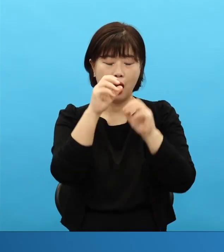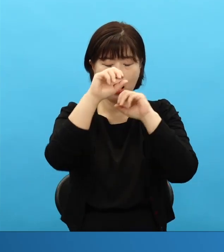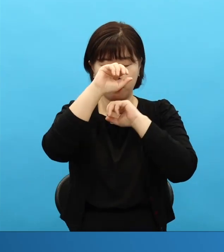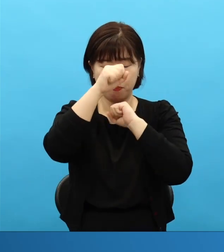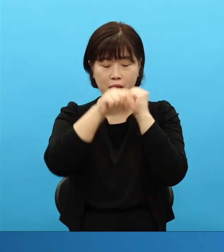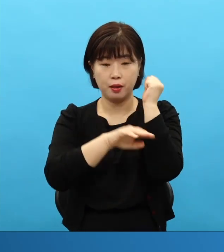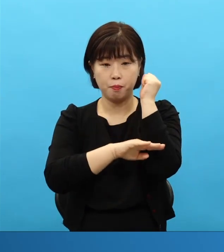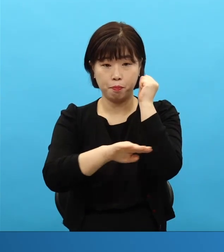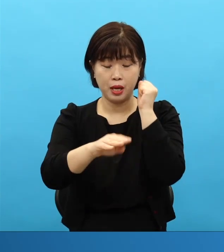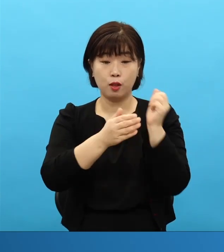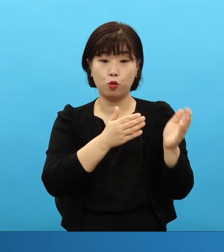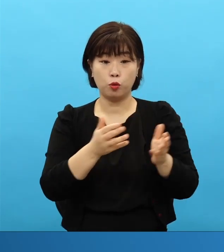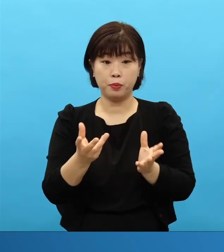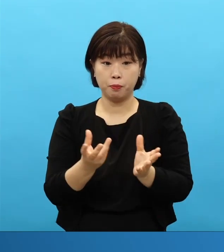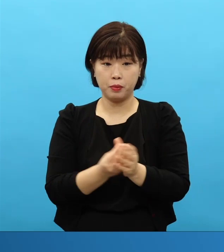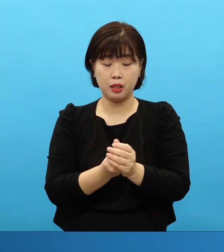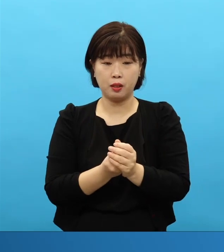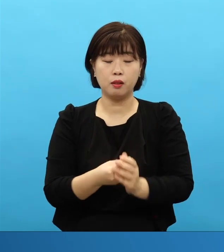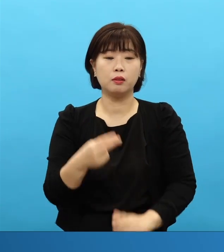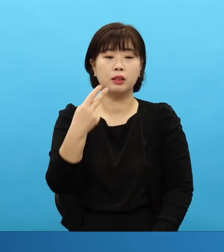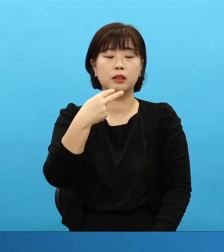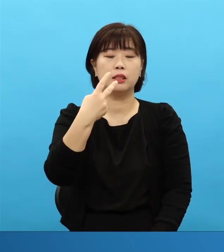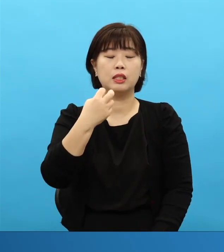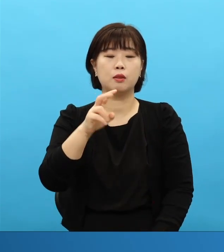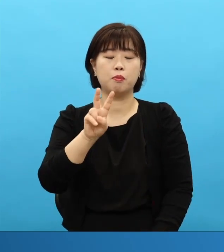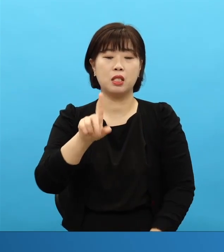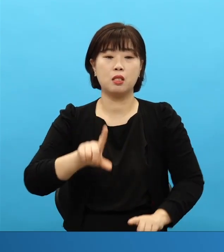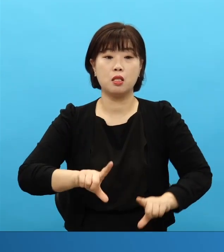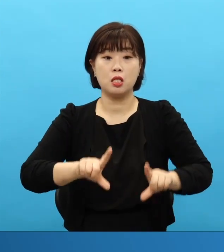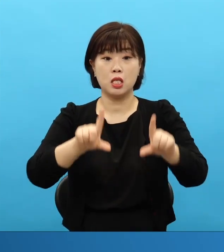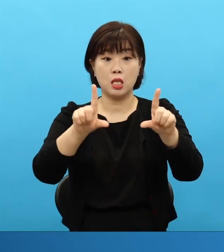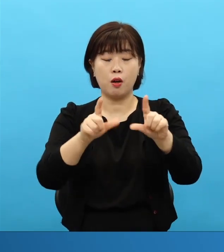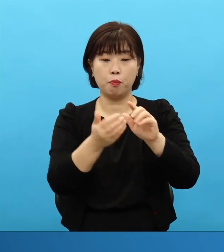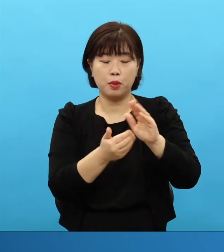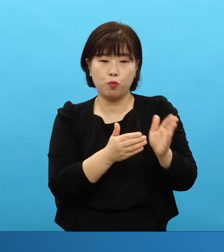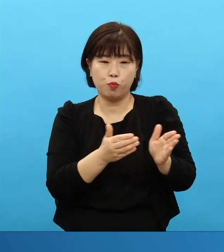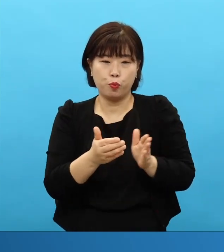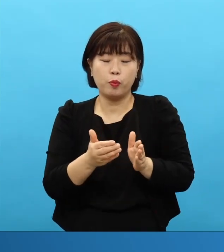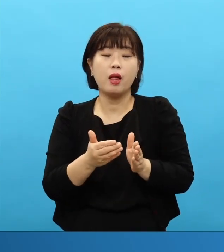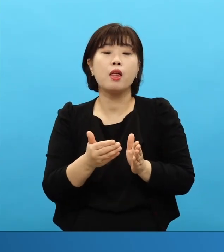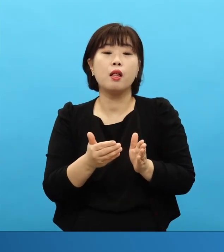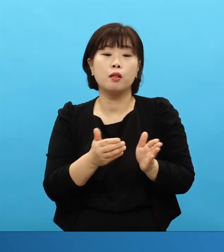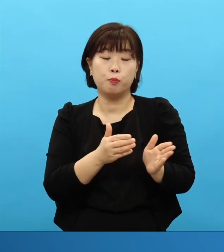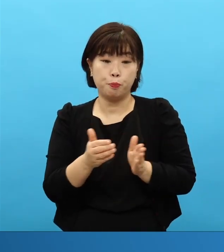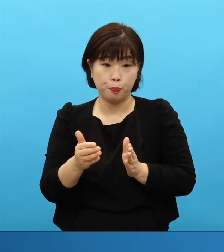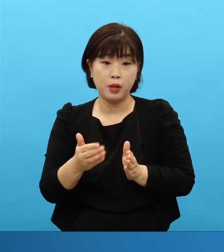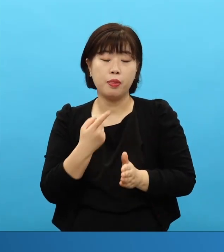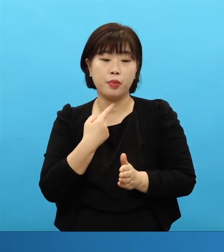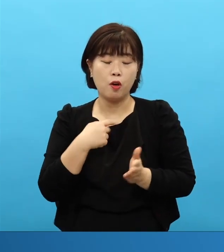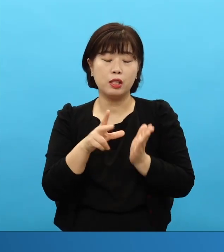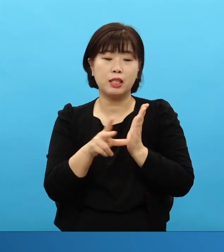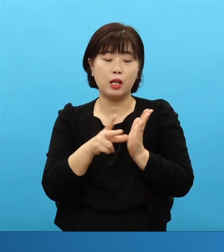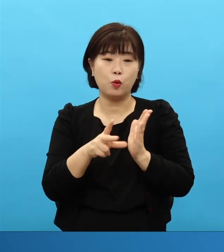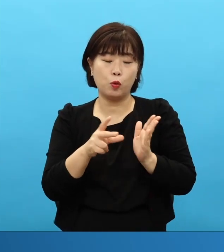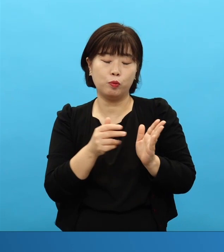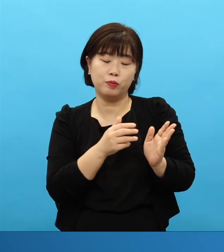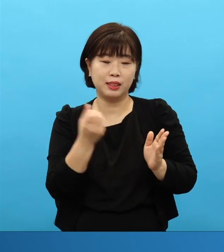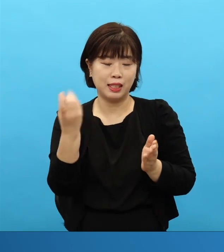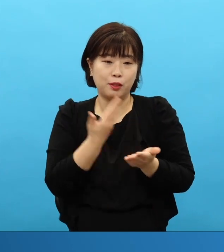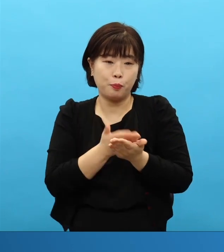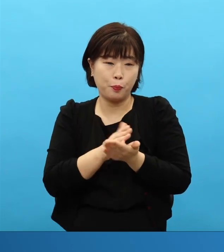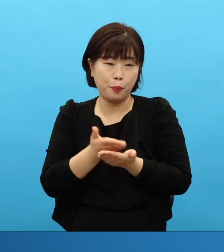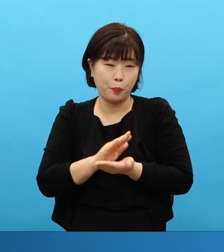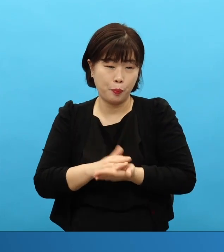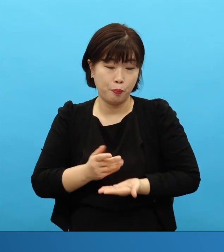마련되었습니다. 2022년에 재정비했던 자료를 번역하여 출판하였고 23권의 교재 중